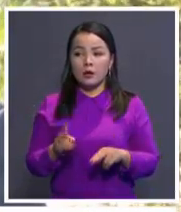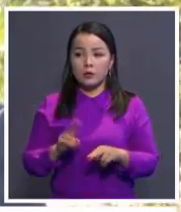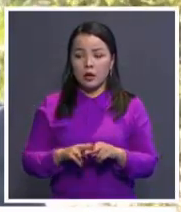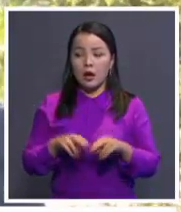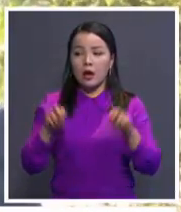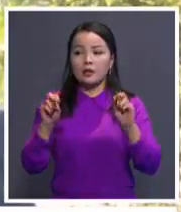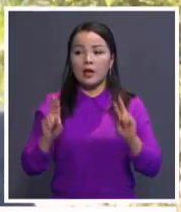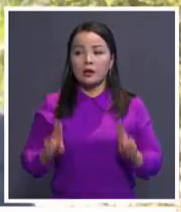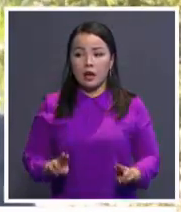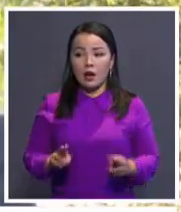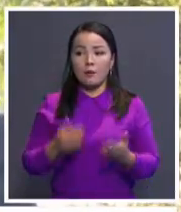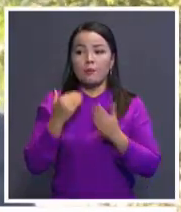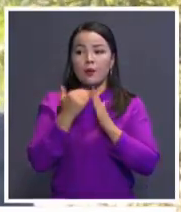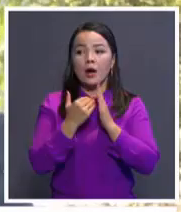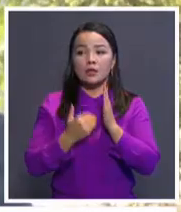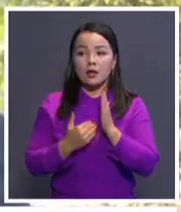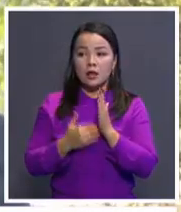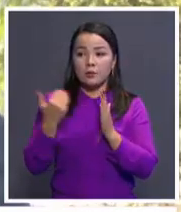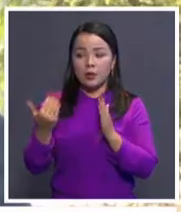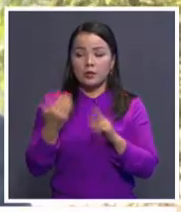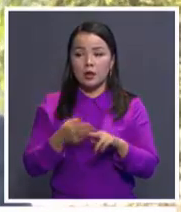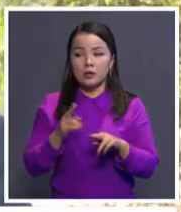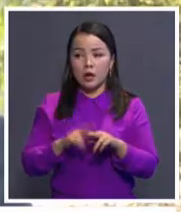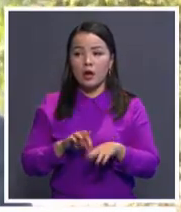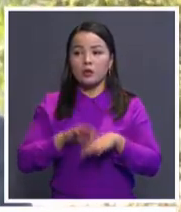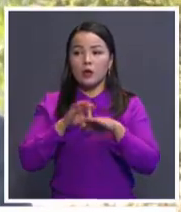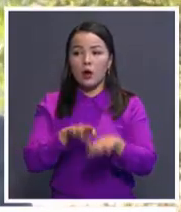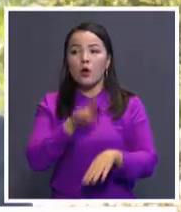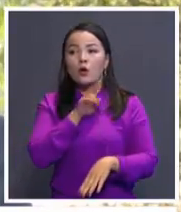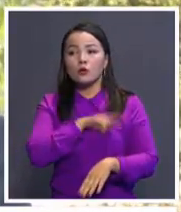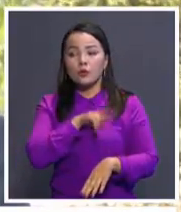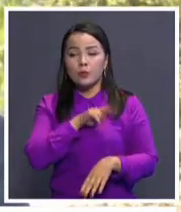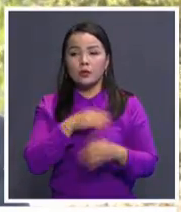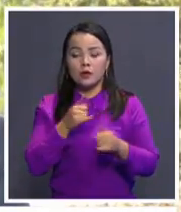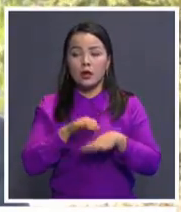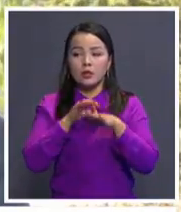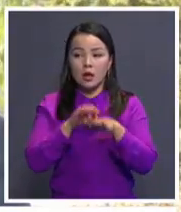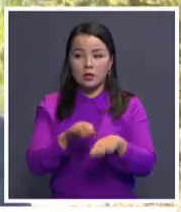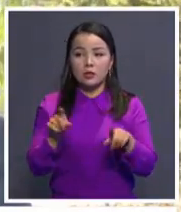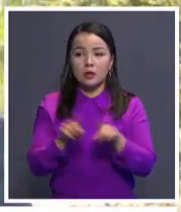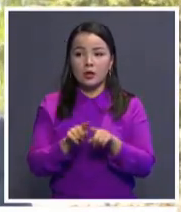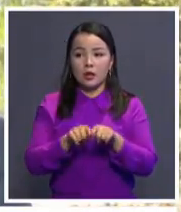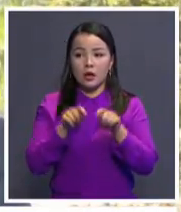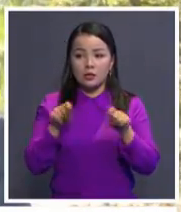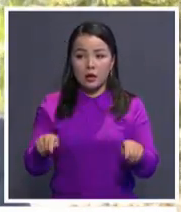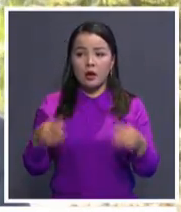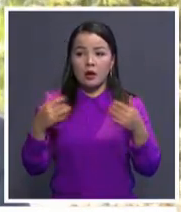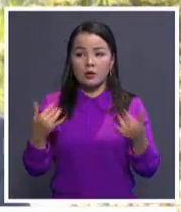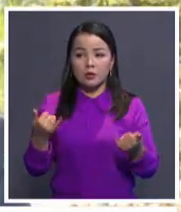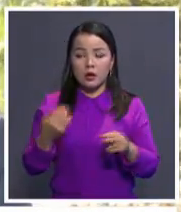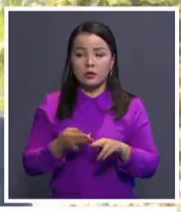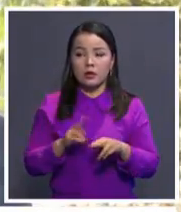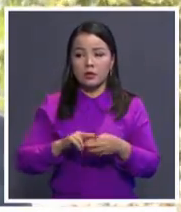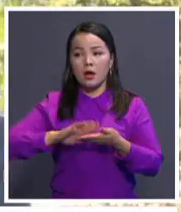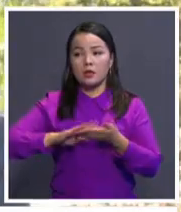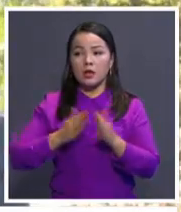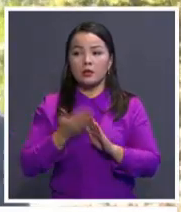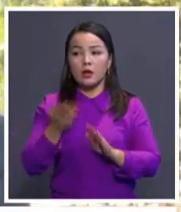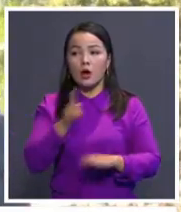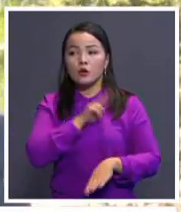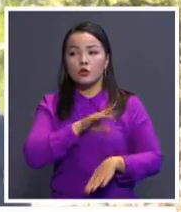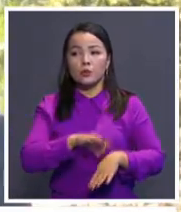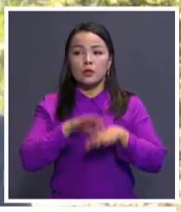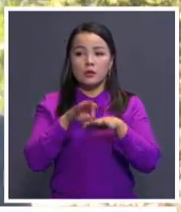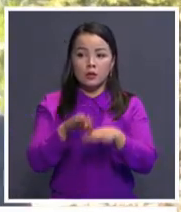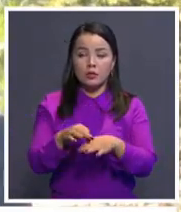осы арнайы осы бағдарлама арқылы құрылысын жүргізген әлі үй жүргізген жоқ. Пока осы келіссөздер жүргізіп жатыр